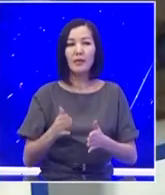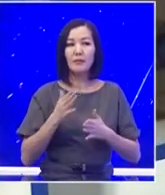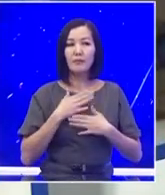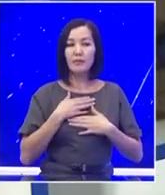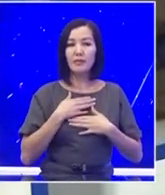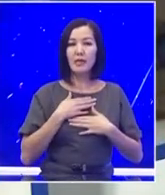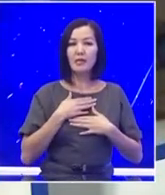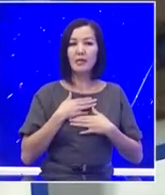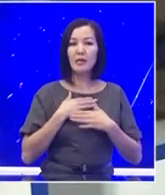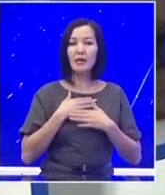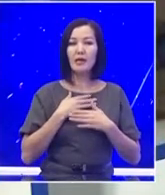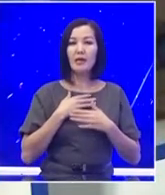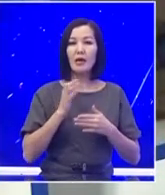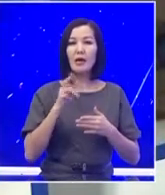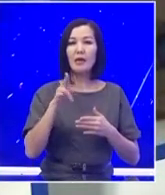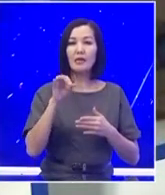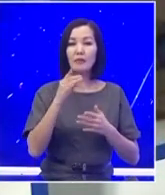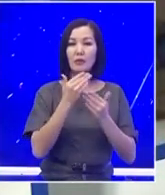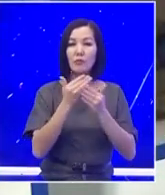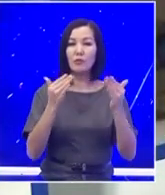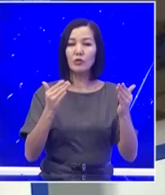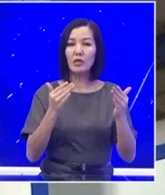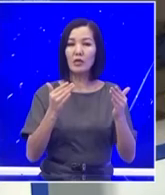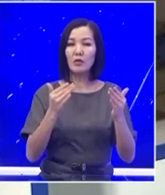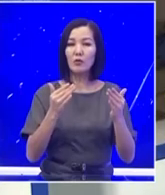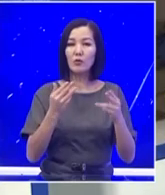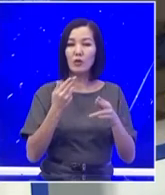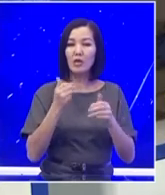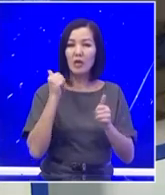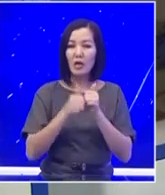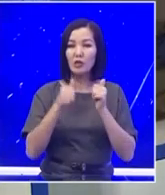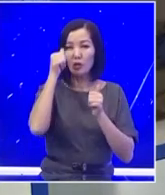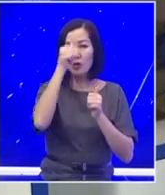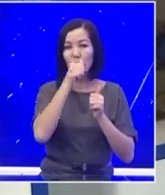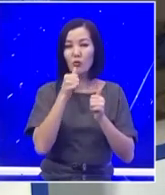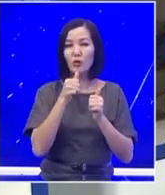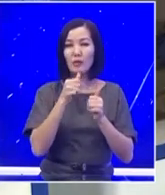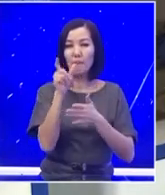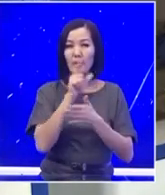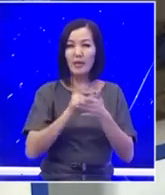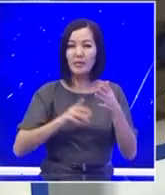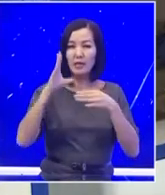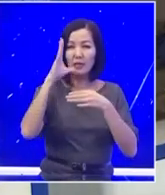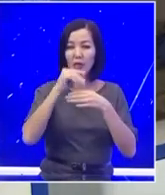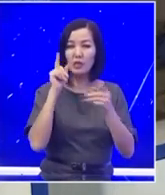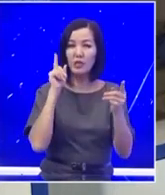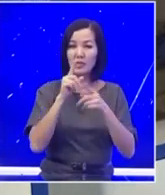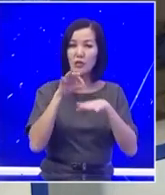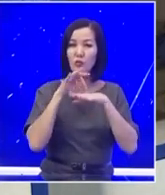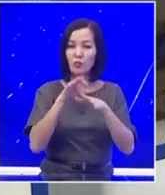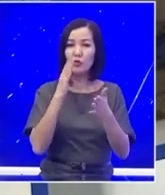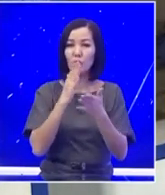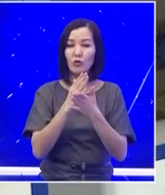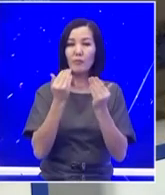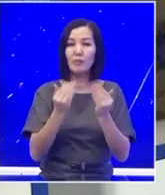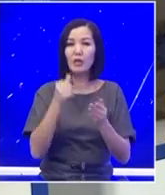әдеби музейі жылда осы күнге, қазалы күнге Ильястың жаңағы поэзиялық кештерін, кездесулерін ұйымдастырамыз.